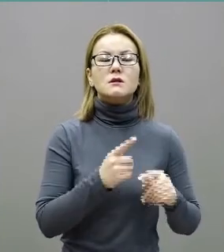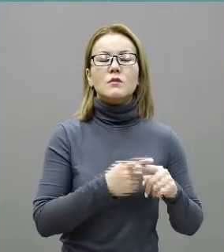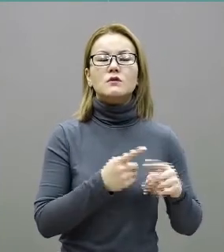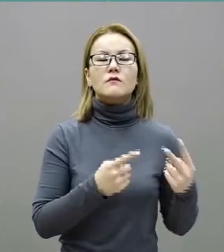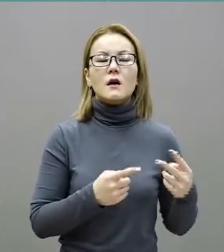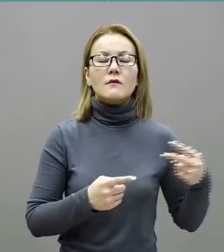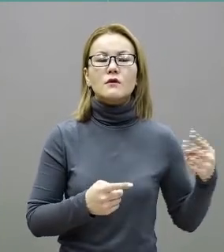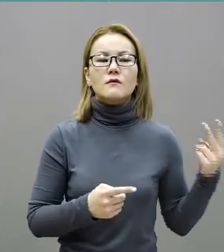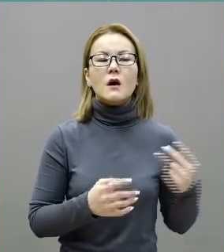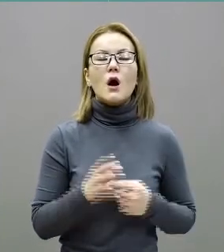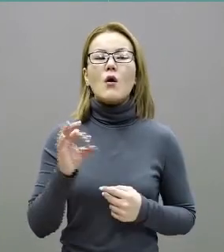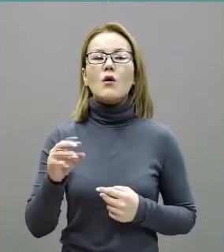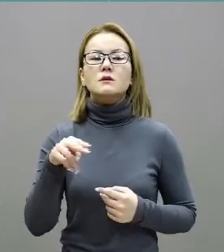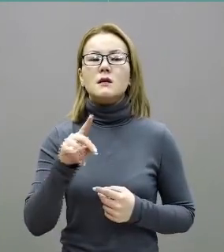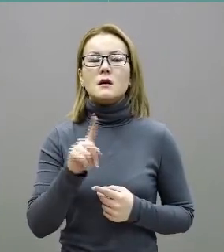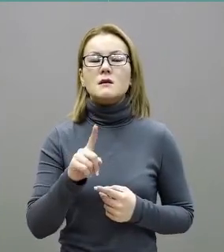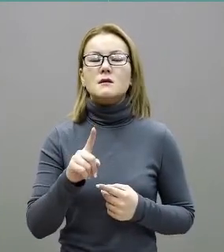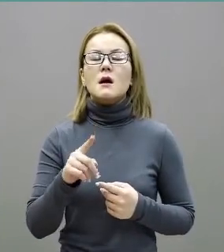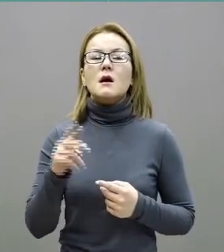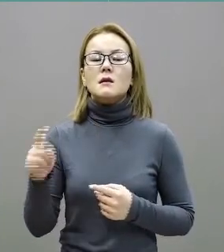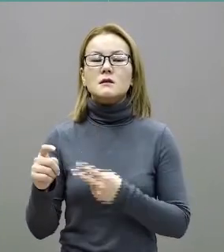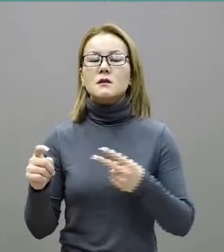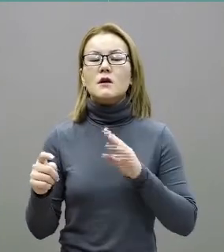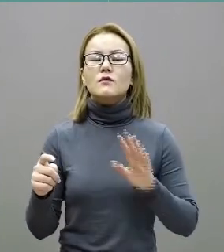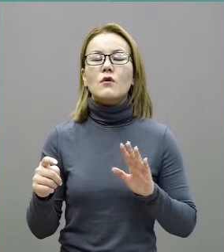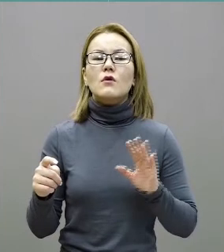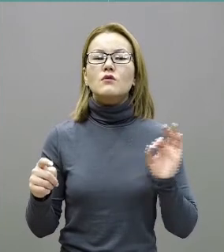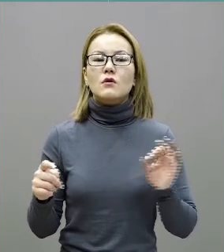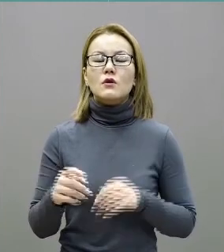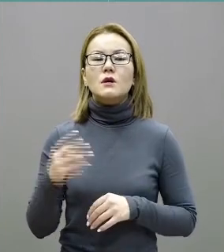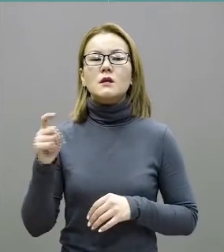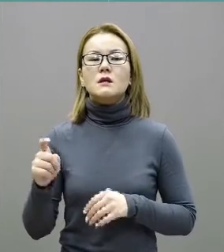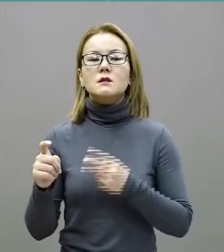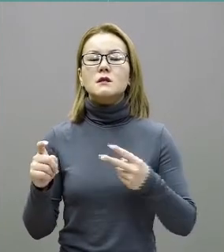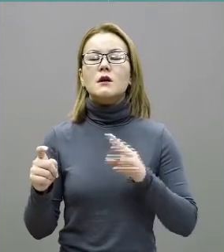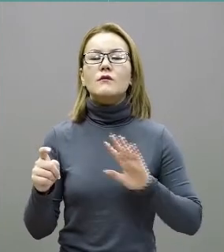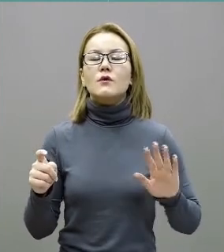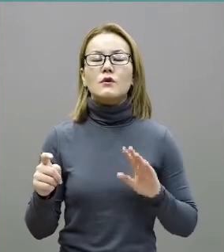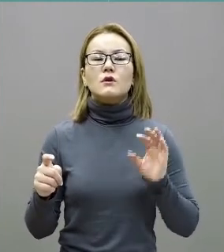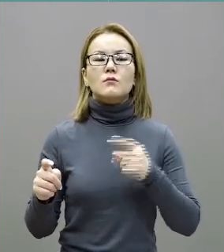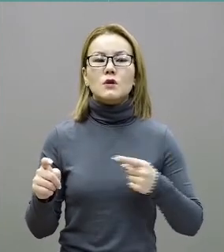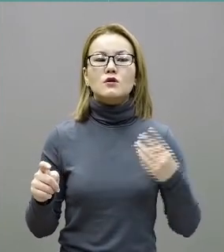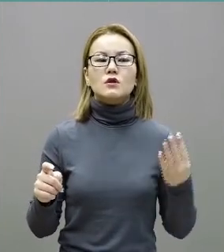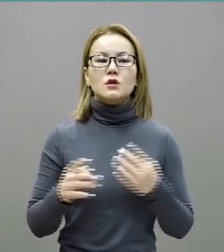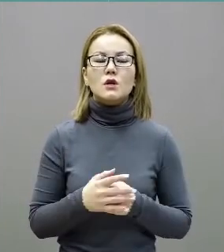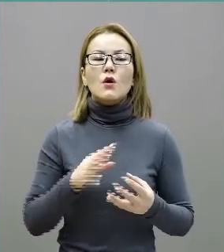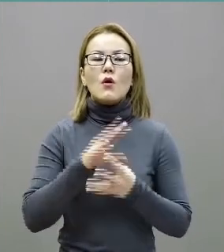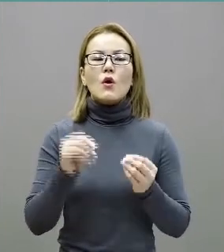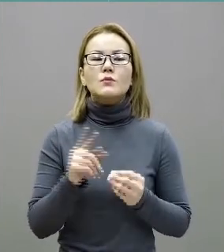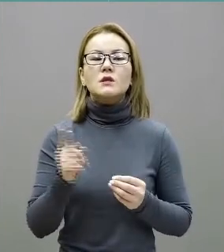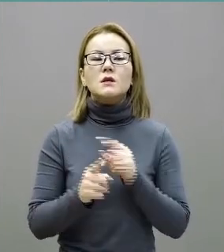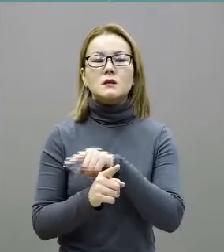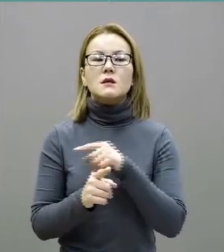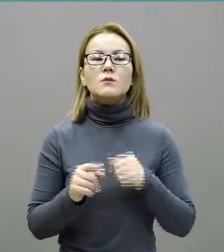область допустимых значений для переменных x не должно быть равно нулю и их не должно быть равно минус 4 общий